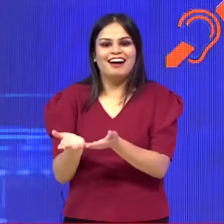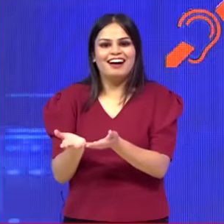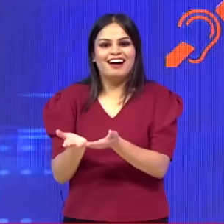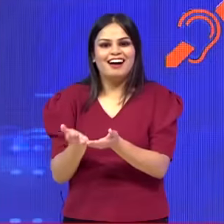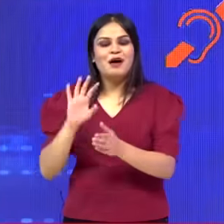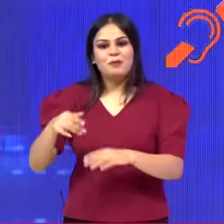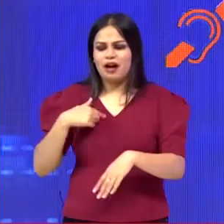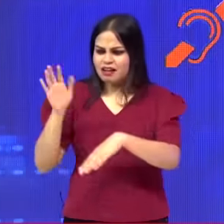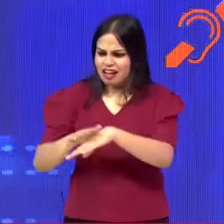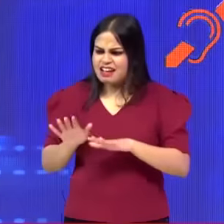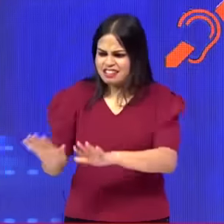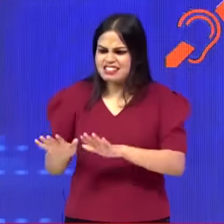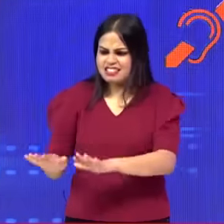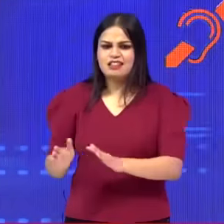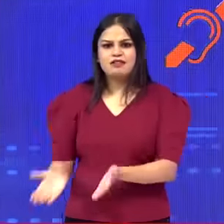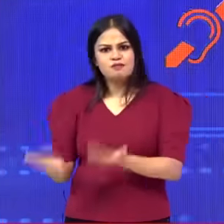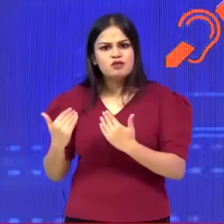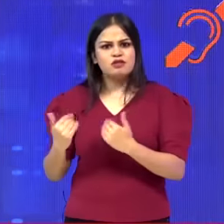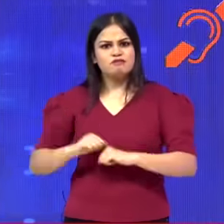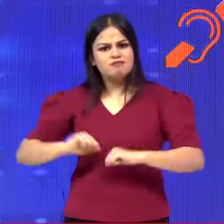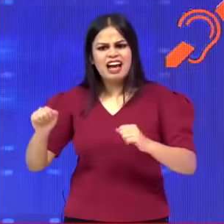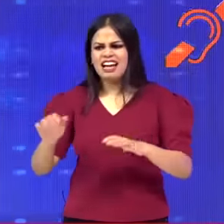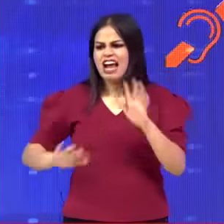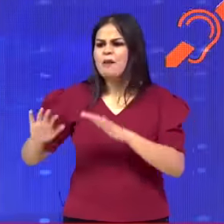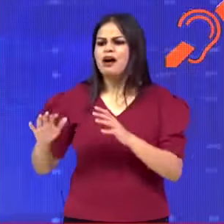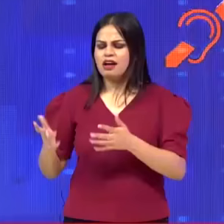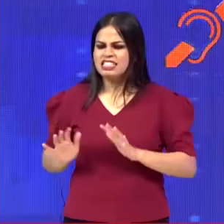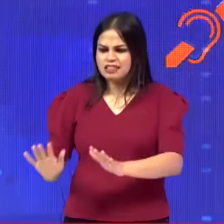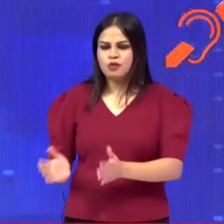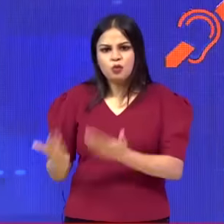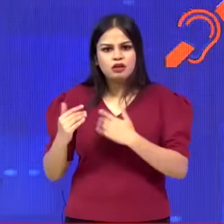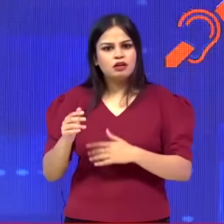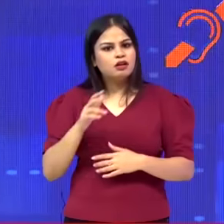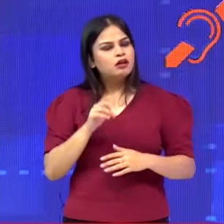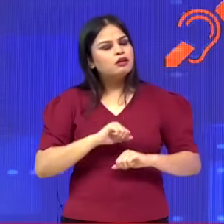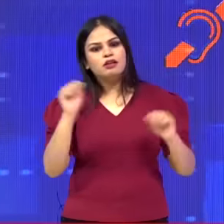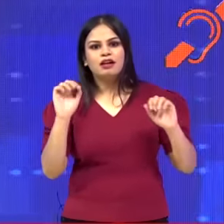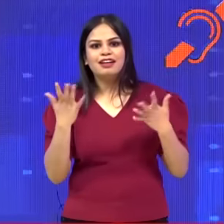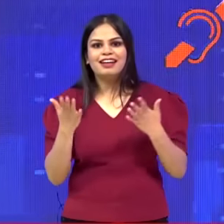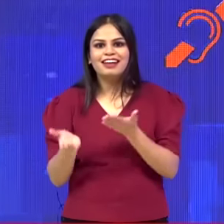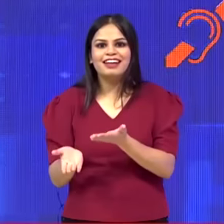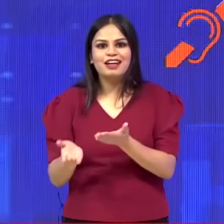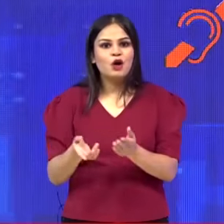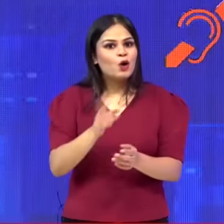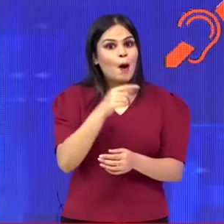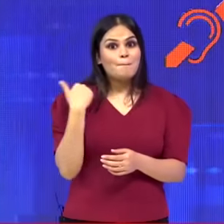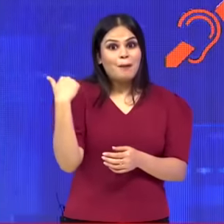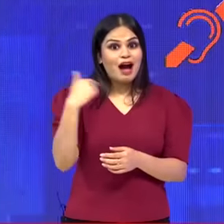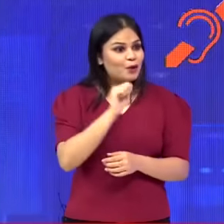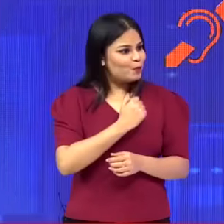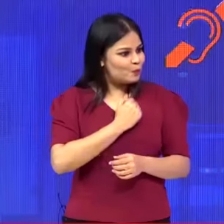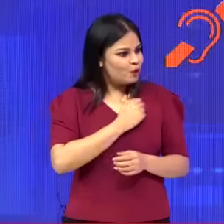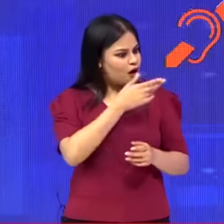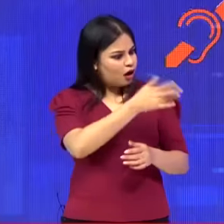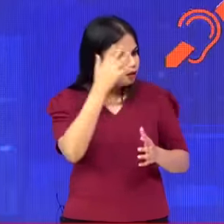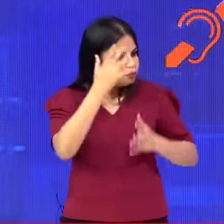अब मैं शाहरुख उठाऊं, उठ क्या ड्रामा कर रहा है, उठ क्या ड्रामा। अब वो शाहरुख उठे नहीं, अब सोहेल पैनिक, भीकुदा